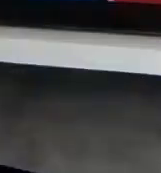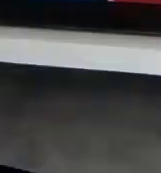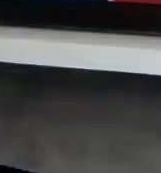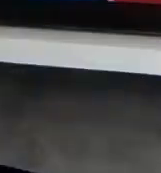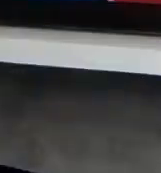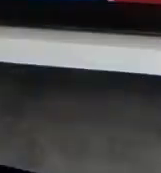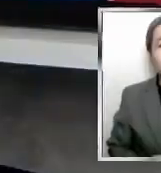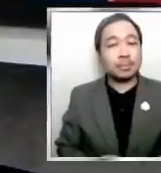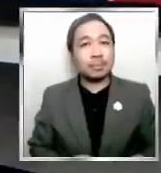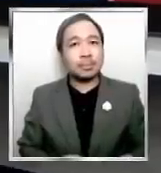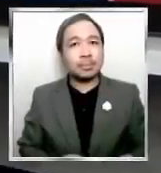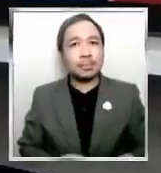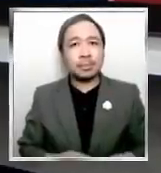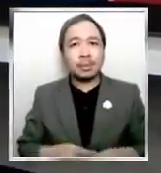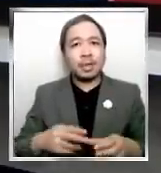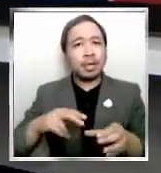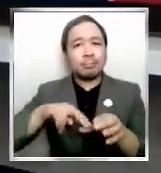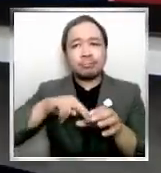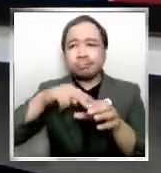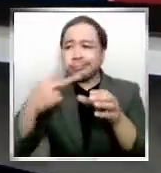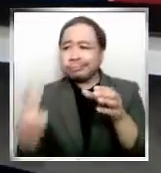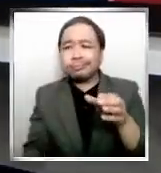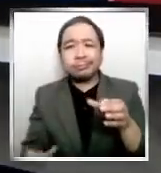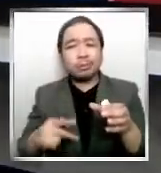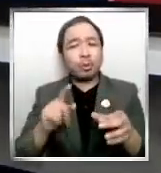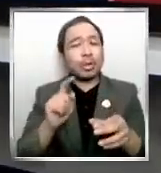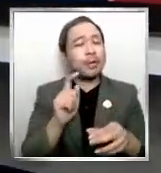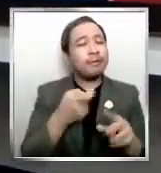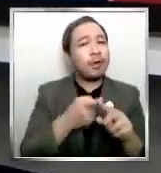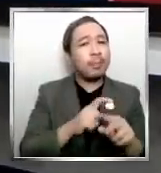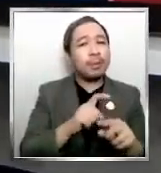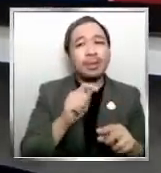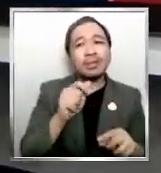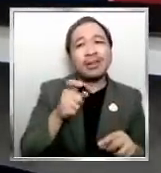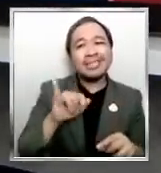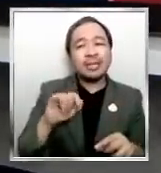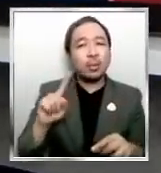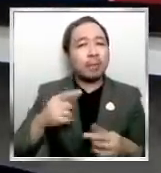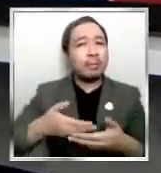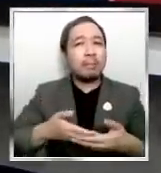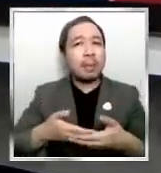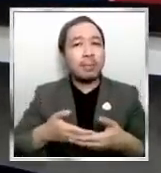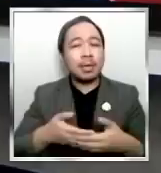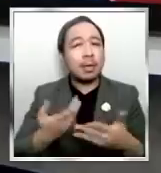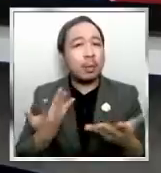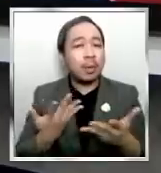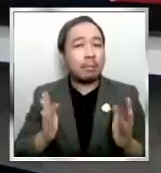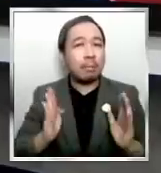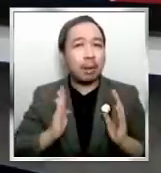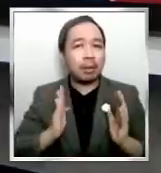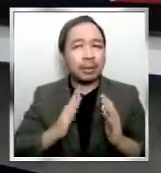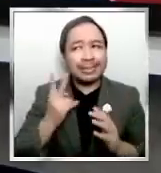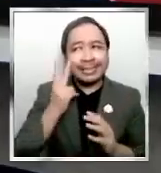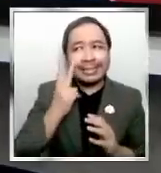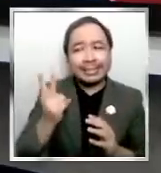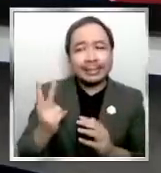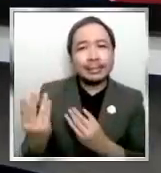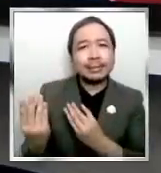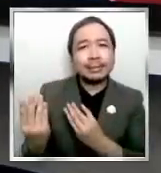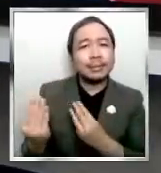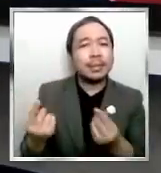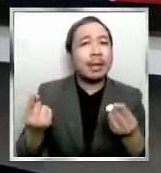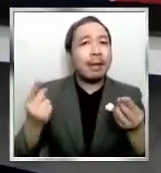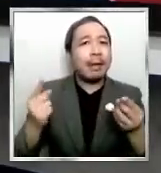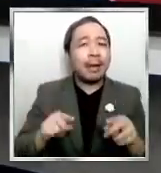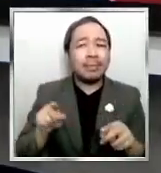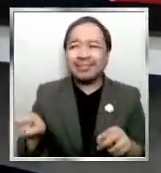Lalaglag mula sa sinasak niyang taxi ang isang bata sa lungsod ng Baguio. Alamin natin kung anong kalagayan niya, kung ano nangyari sa isang taong gulang